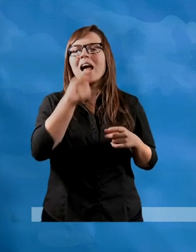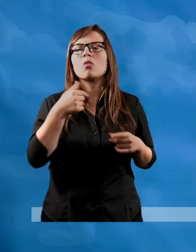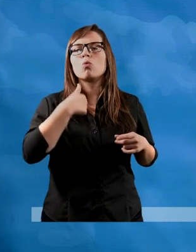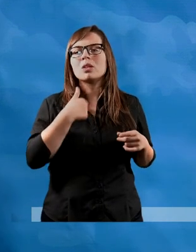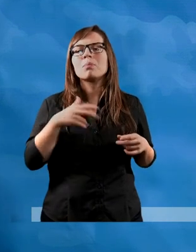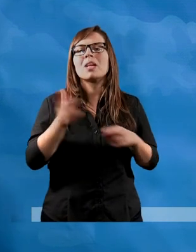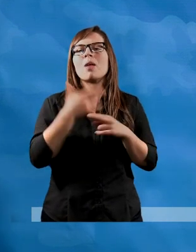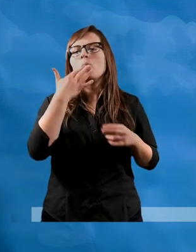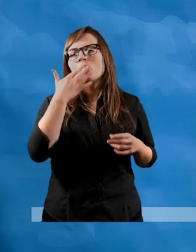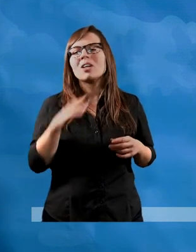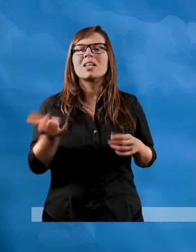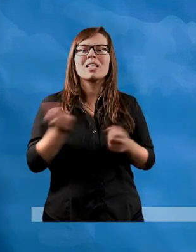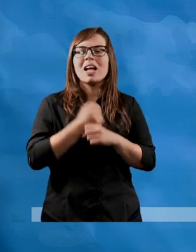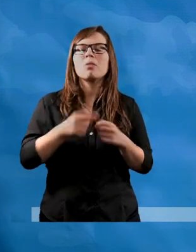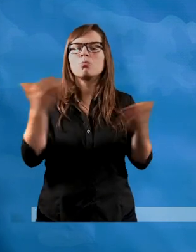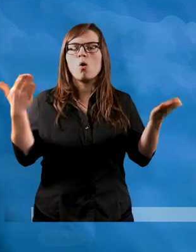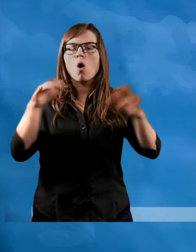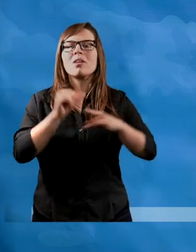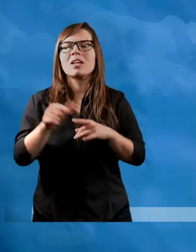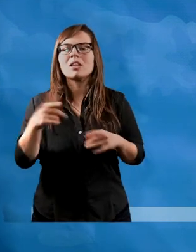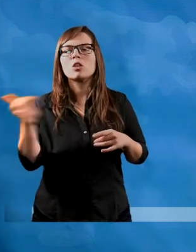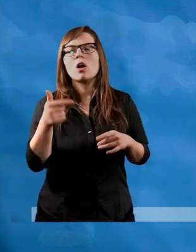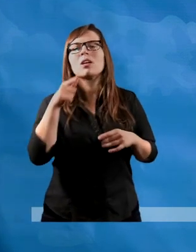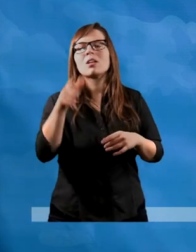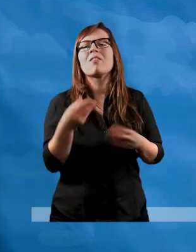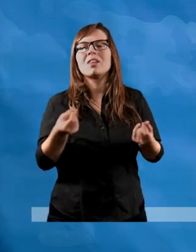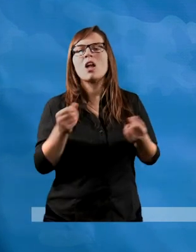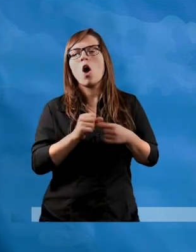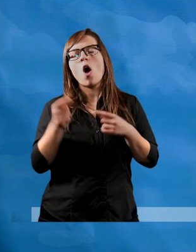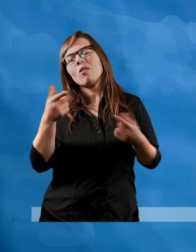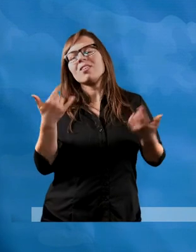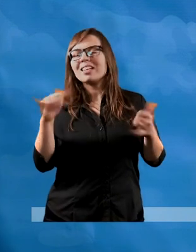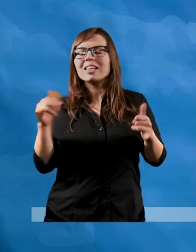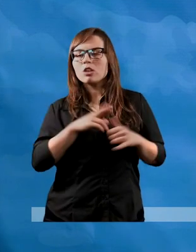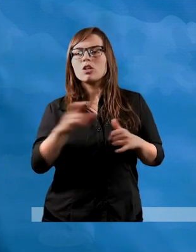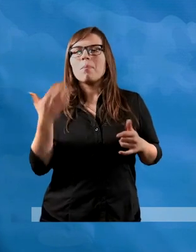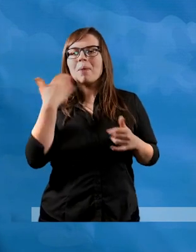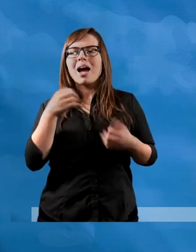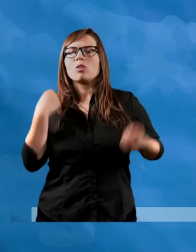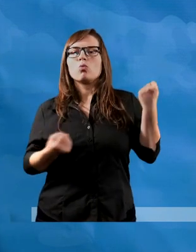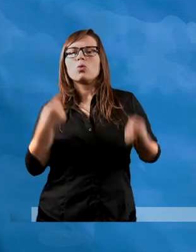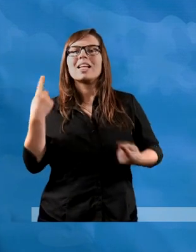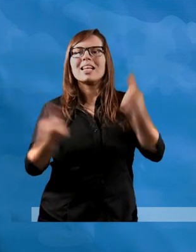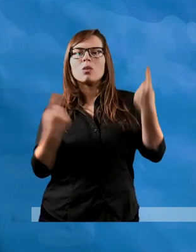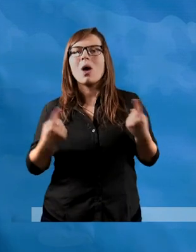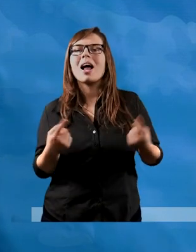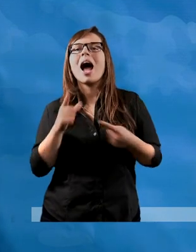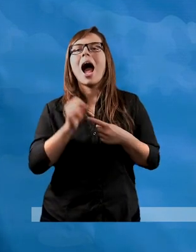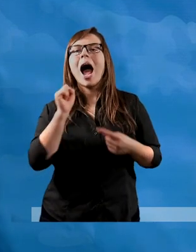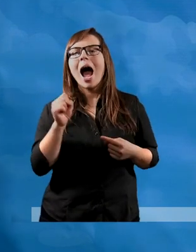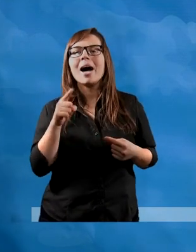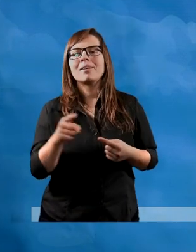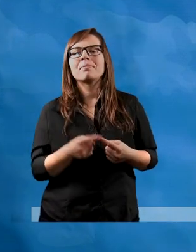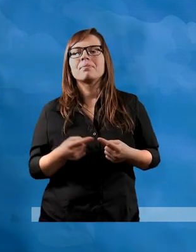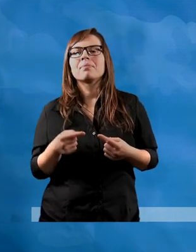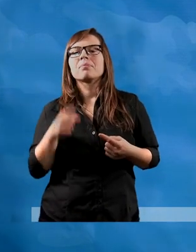kiedy mówiłam właśnie jakiś niesamowitym błogosławieństwie dotyczącym też finansów, rozwiązania jakiejś bardzo trudnej sytuacji,